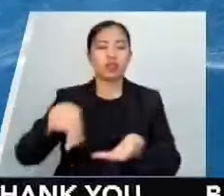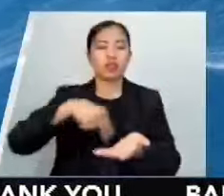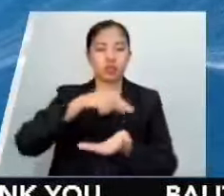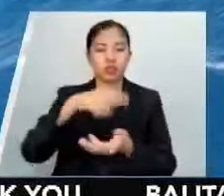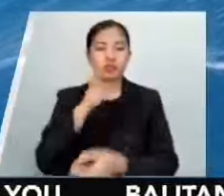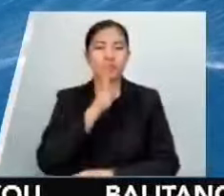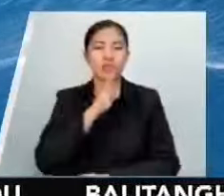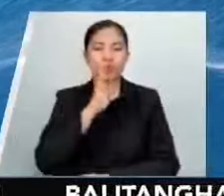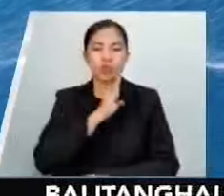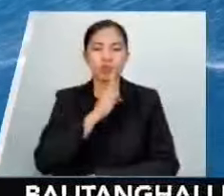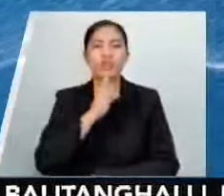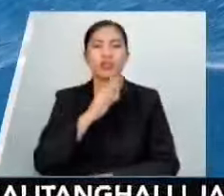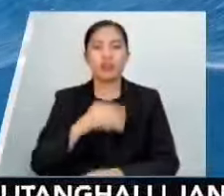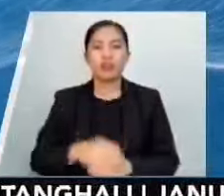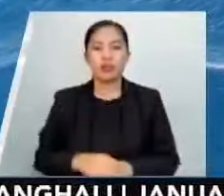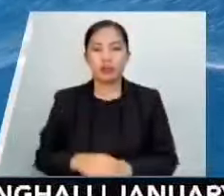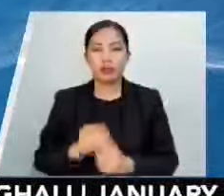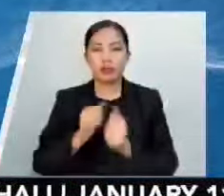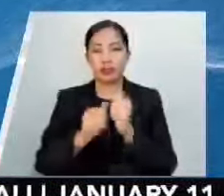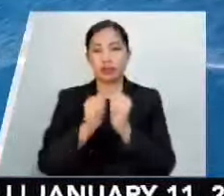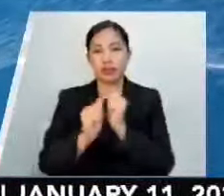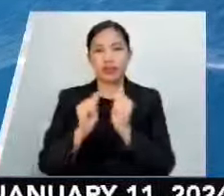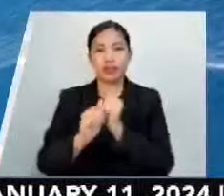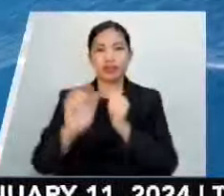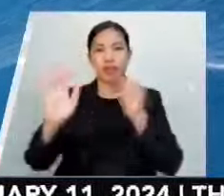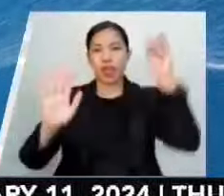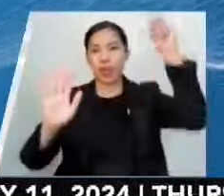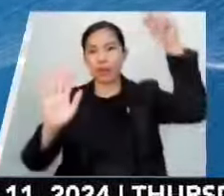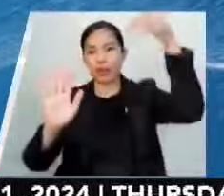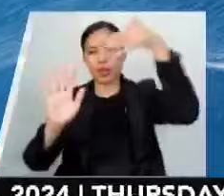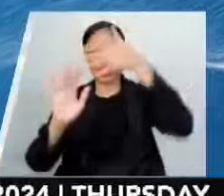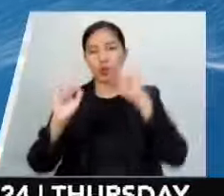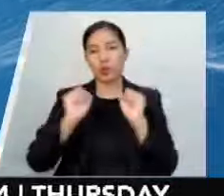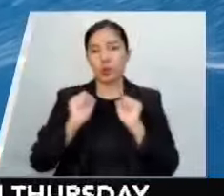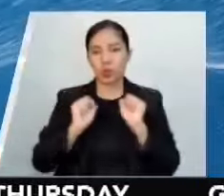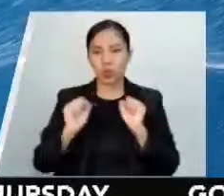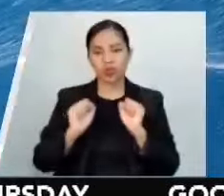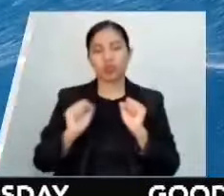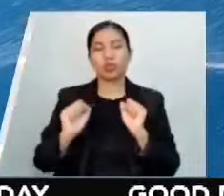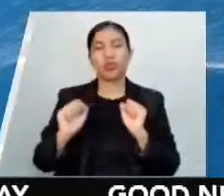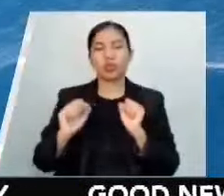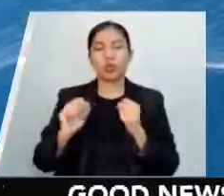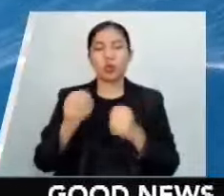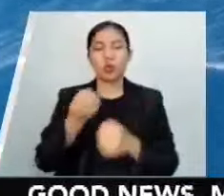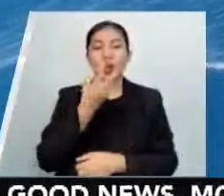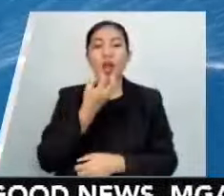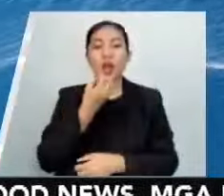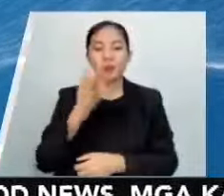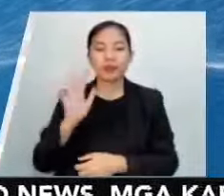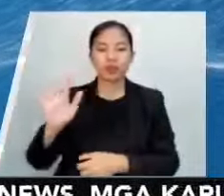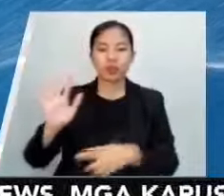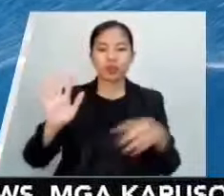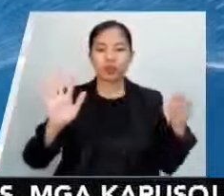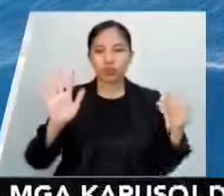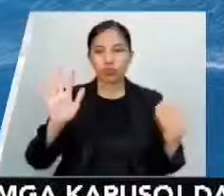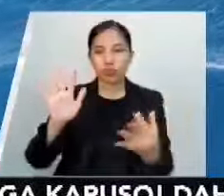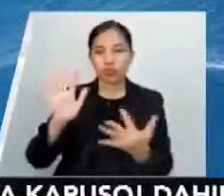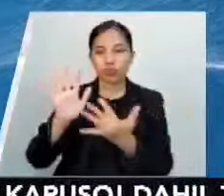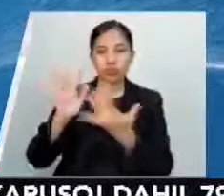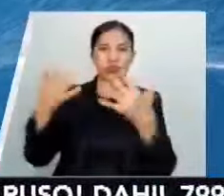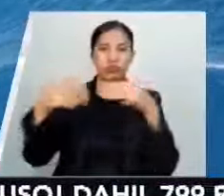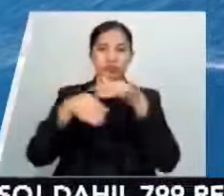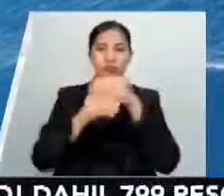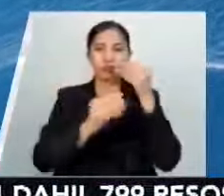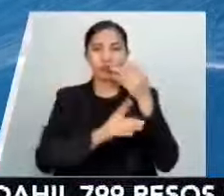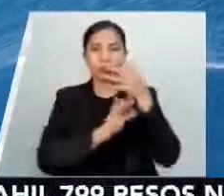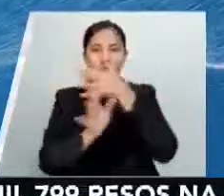amihan at ng mainit na easterlies. Amihan naman ang nakakaapekto sa Northern at Central Luzon, habang easterlies o kaya'y mga